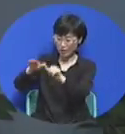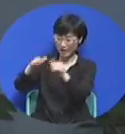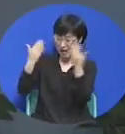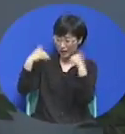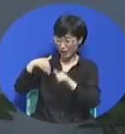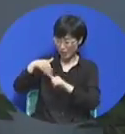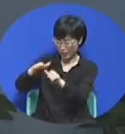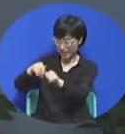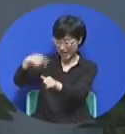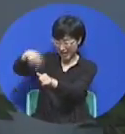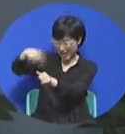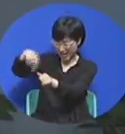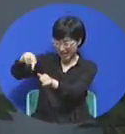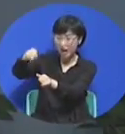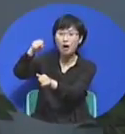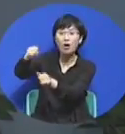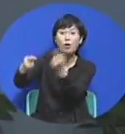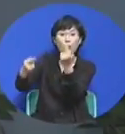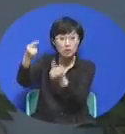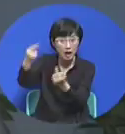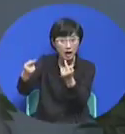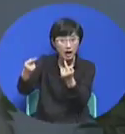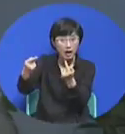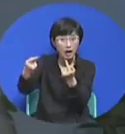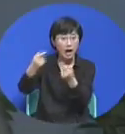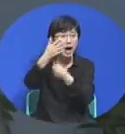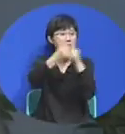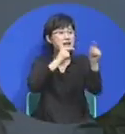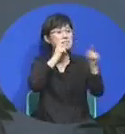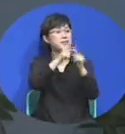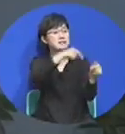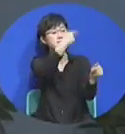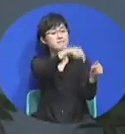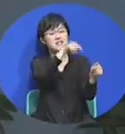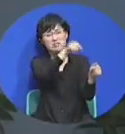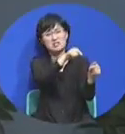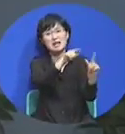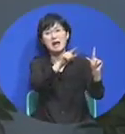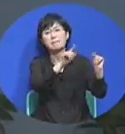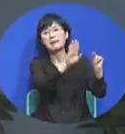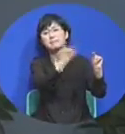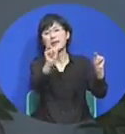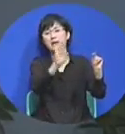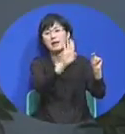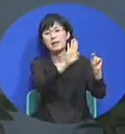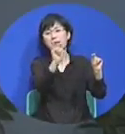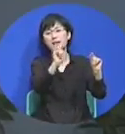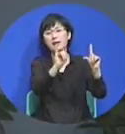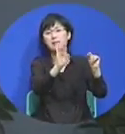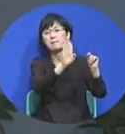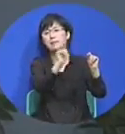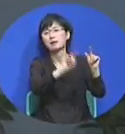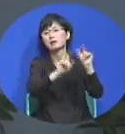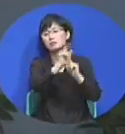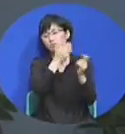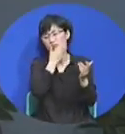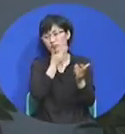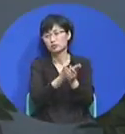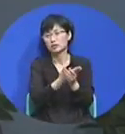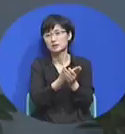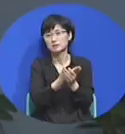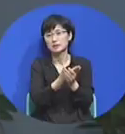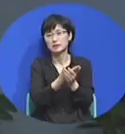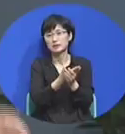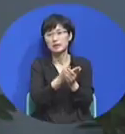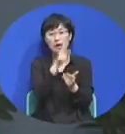들어가야 되는 거예요. You might think very lightly about this. It's far more important for the word of God to enter into your children than for them to go to school to receive an